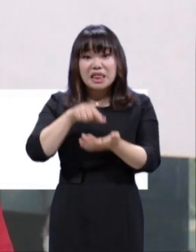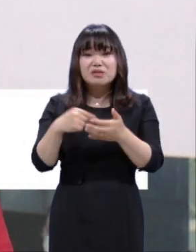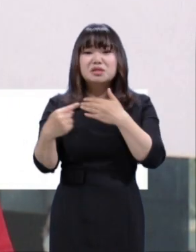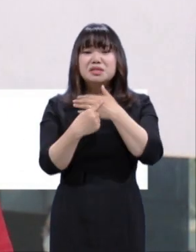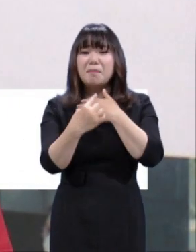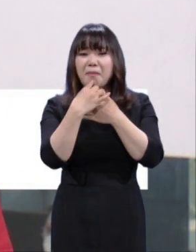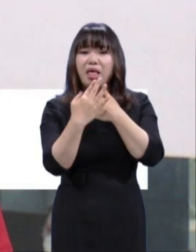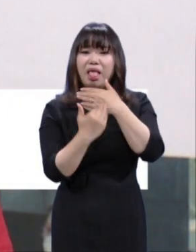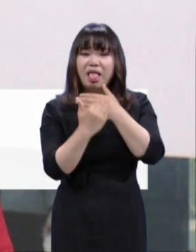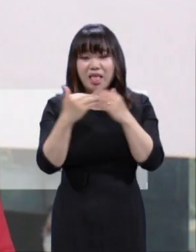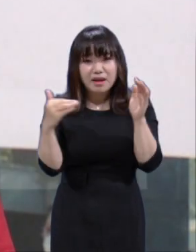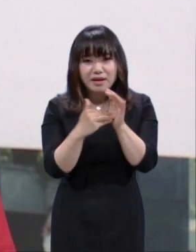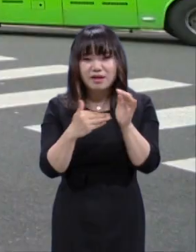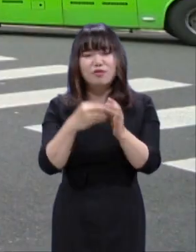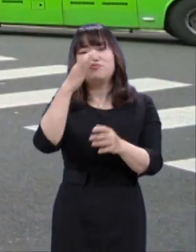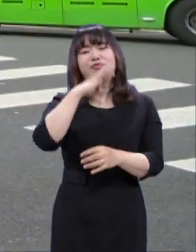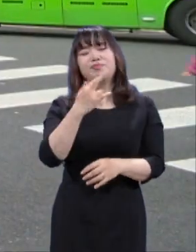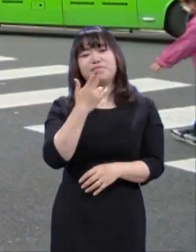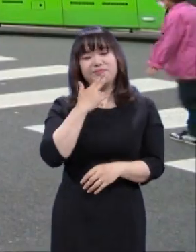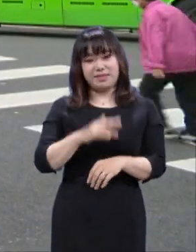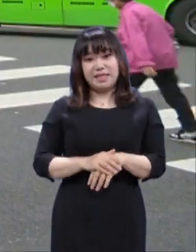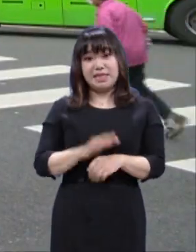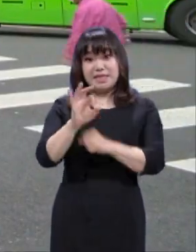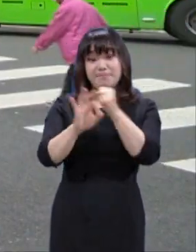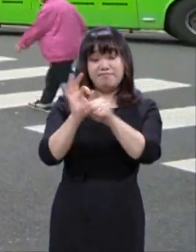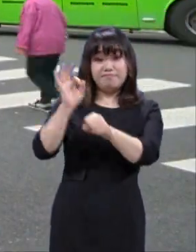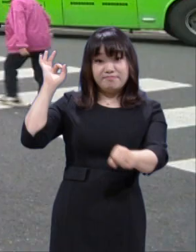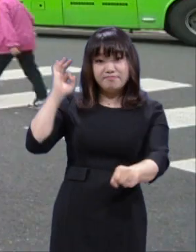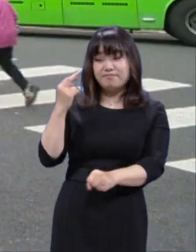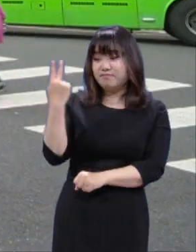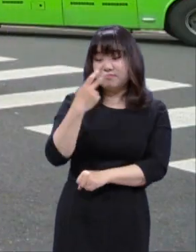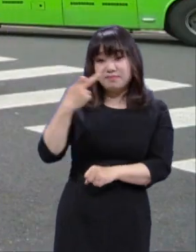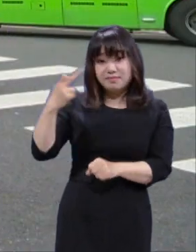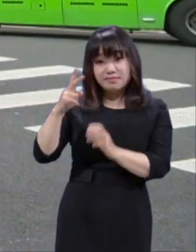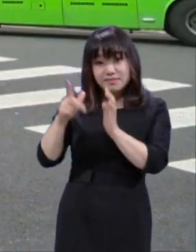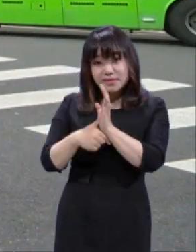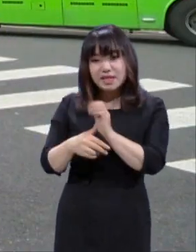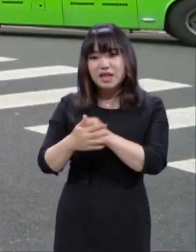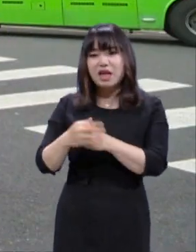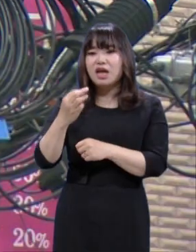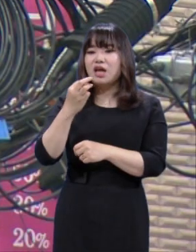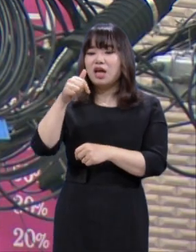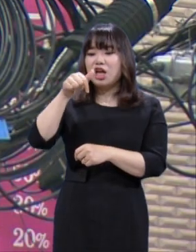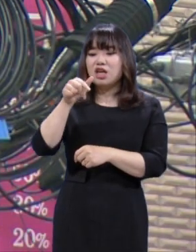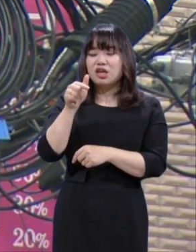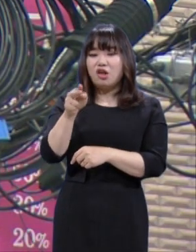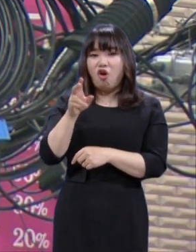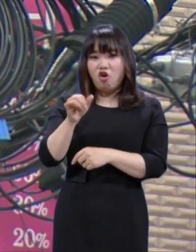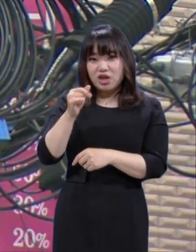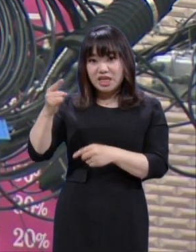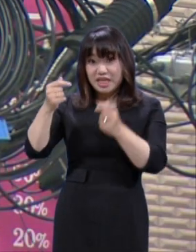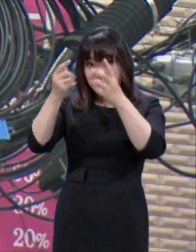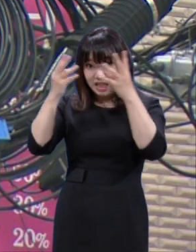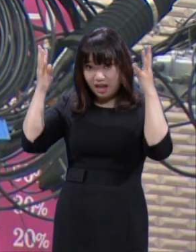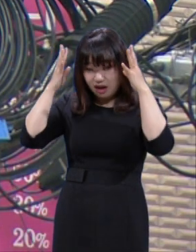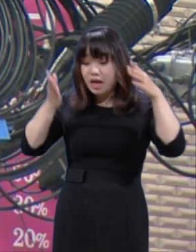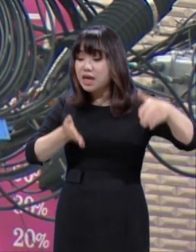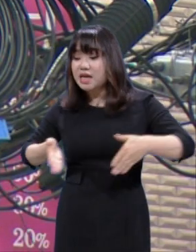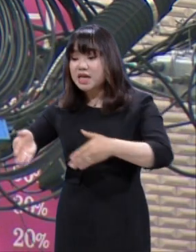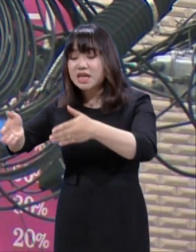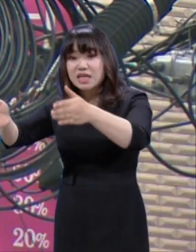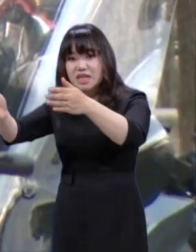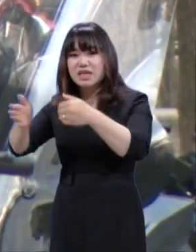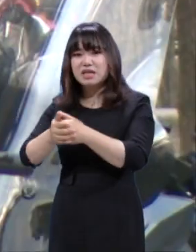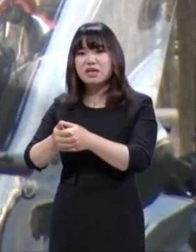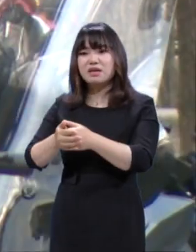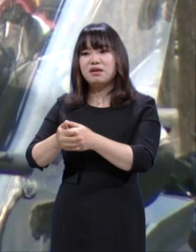봉합해가는 거는 옳지 않다. 10년 전인 지난 2012년 경희대 앞에 도로 점유 문제를 두고 벌어진